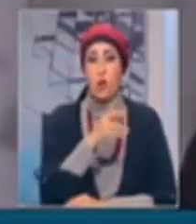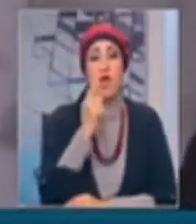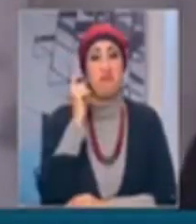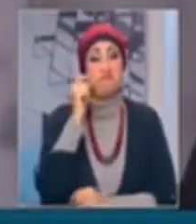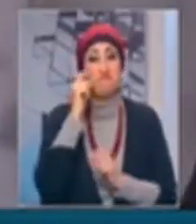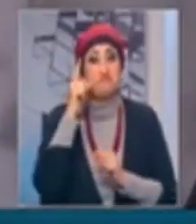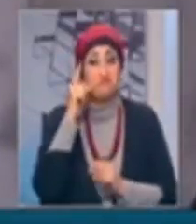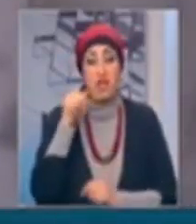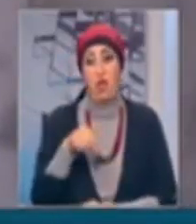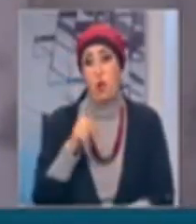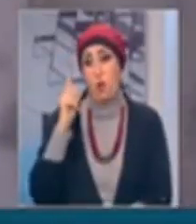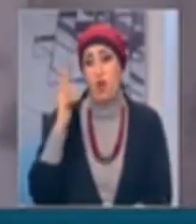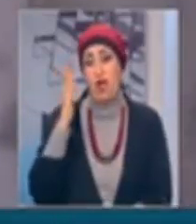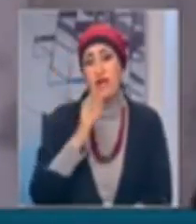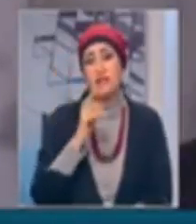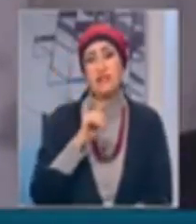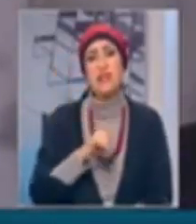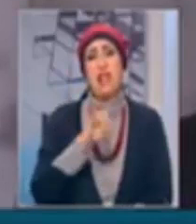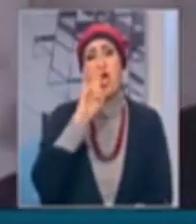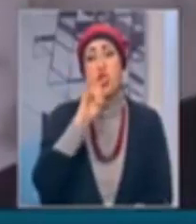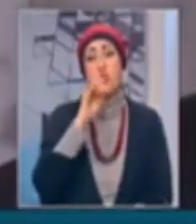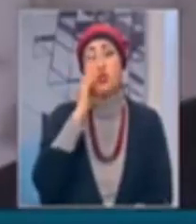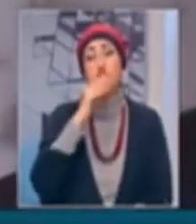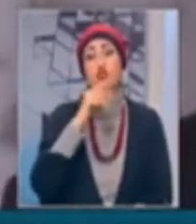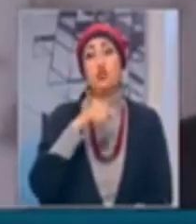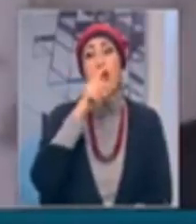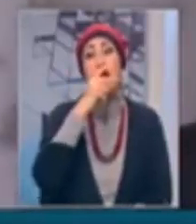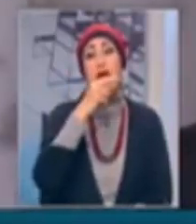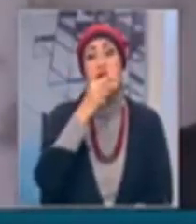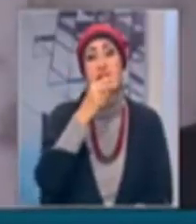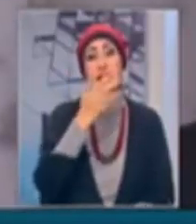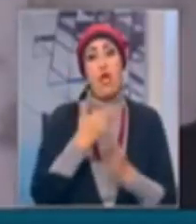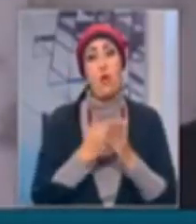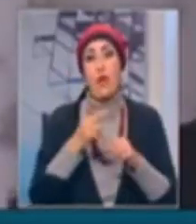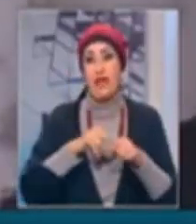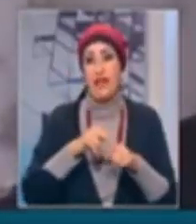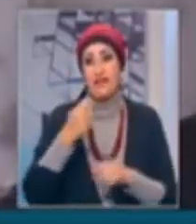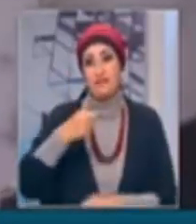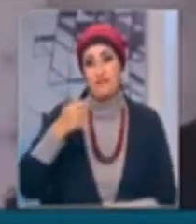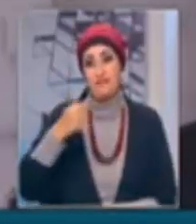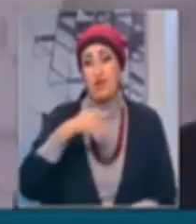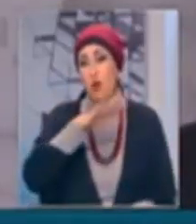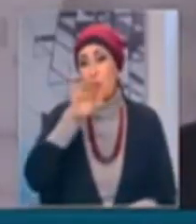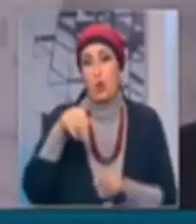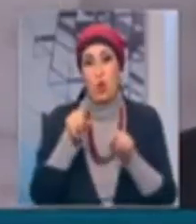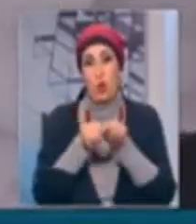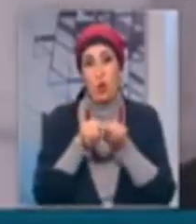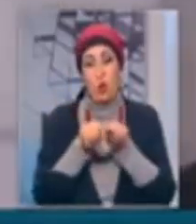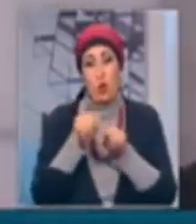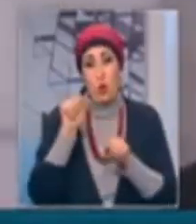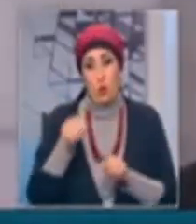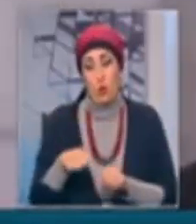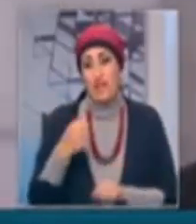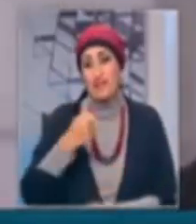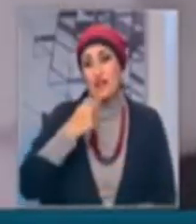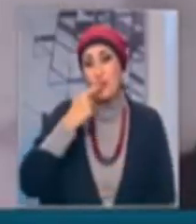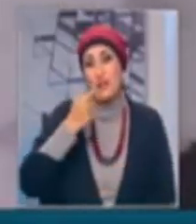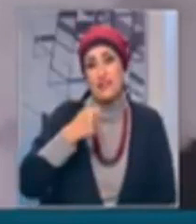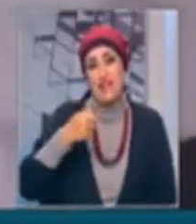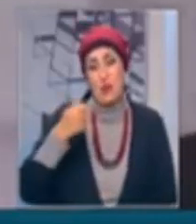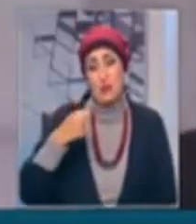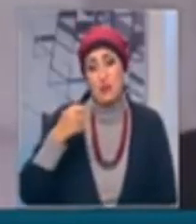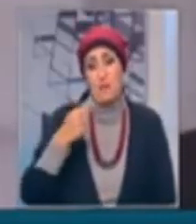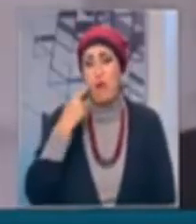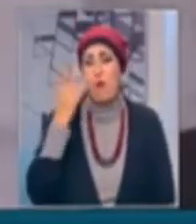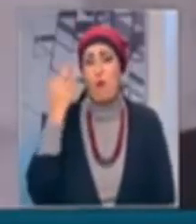1 الى 10 فبراير. الرساله الاخيره هي تهنئه لاشقاء الوطن في اطار ما اكدنا عليه